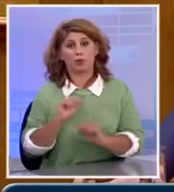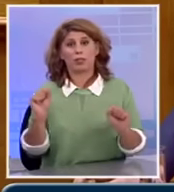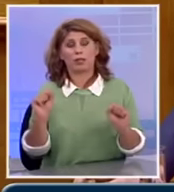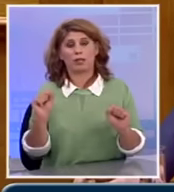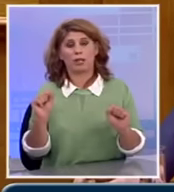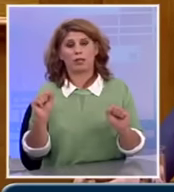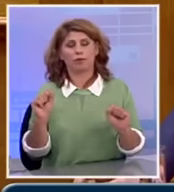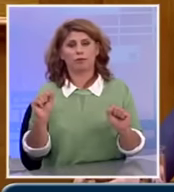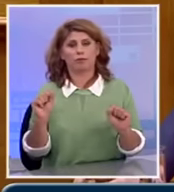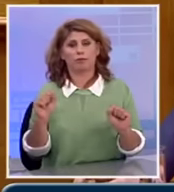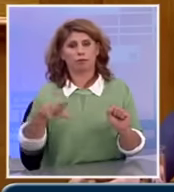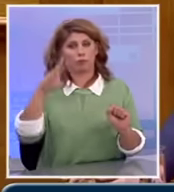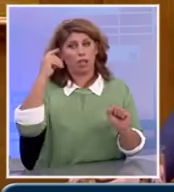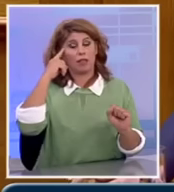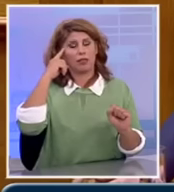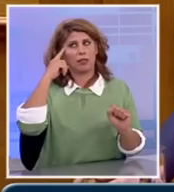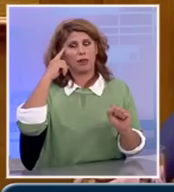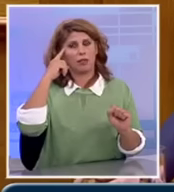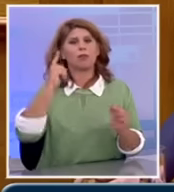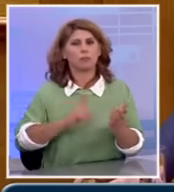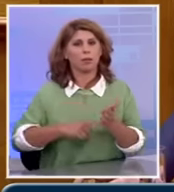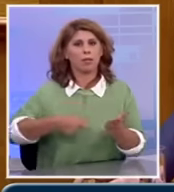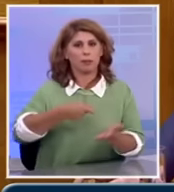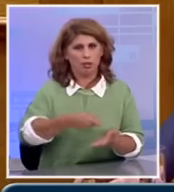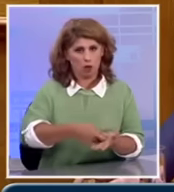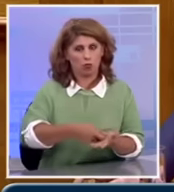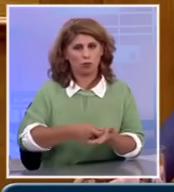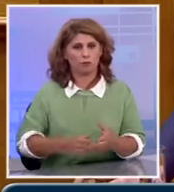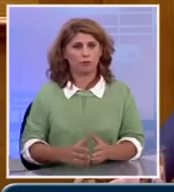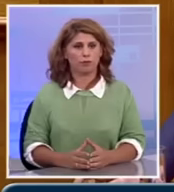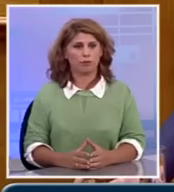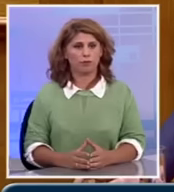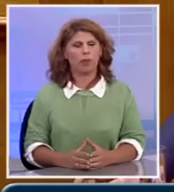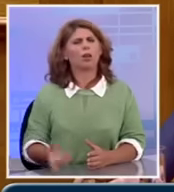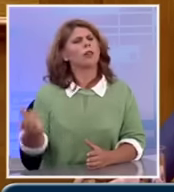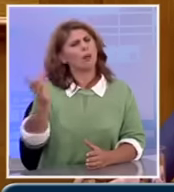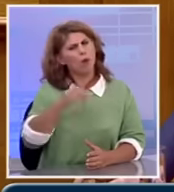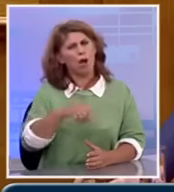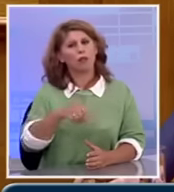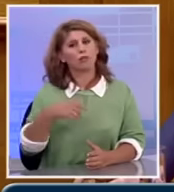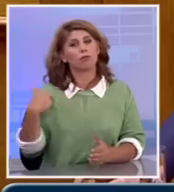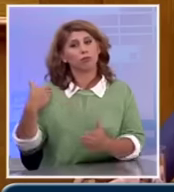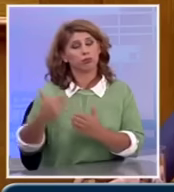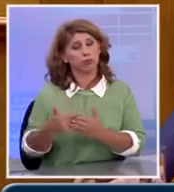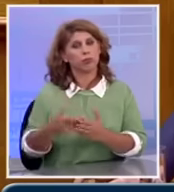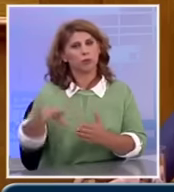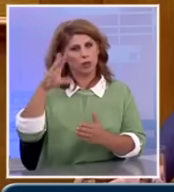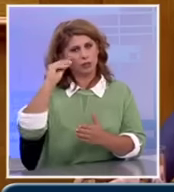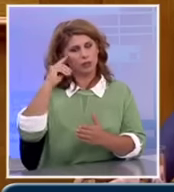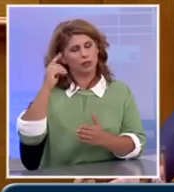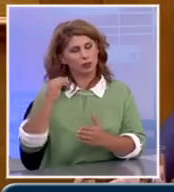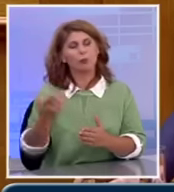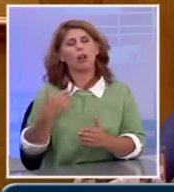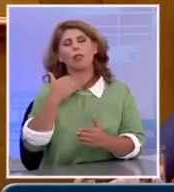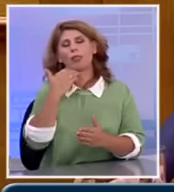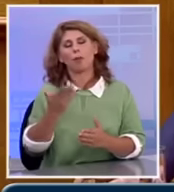ξαφνικά αντιλαμβάνονται ότι πρέπει να πληρώσουν ή και από τρίτα που εδώ και καιρό έχουν αντιληφθεί ότι δεν μπορούν να